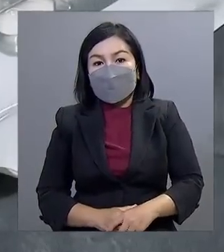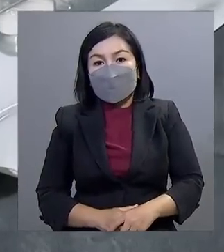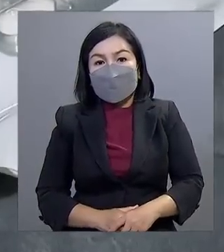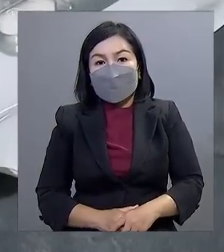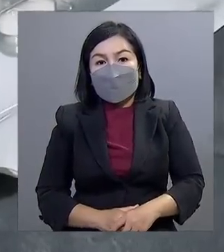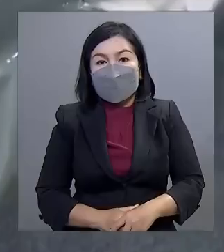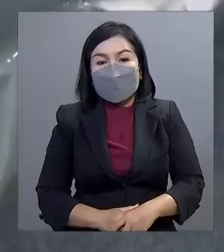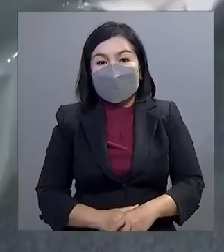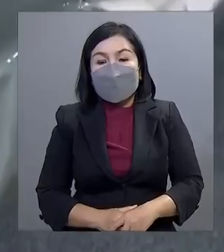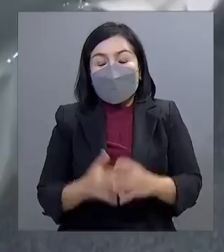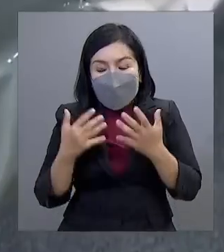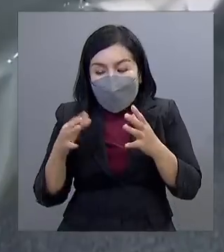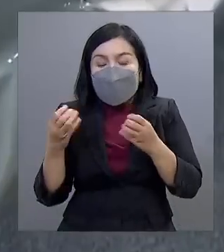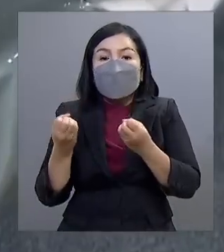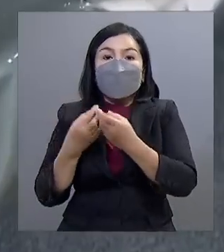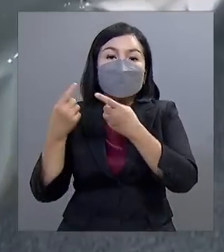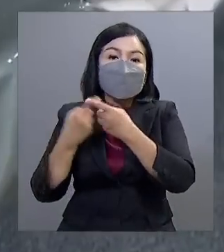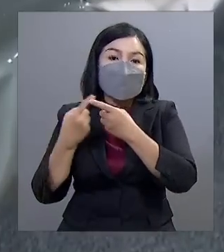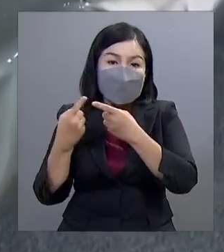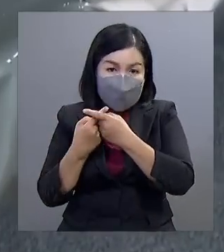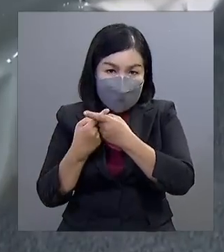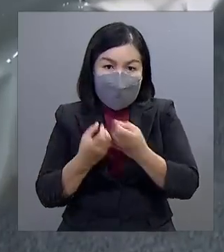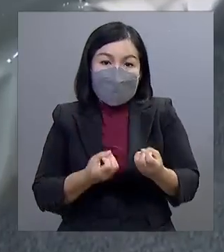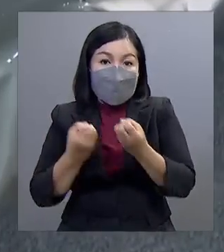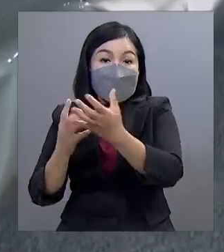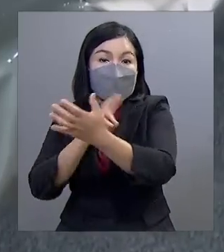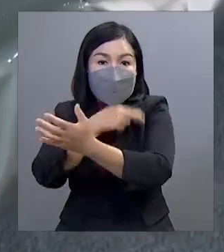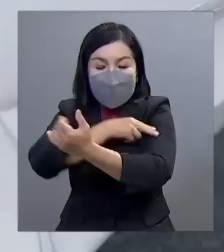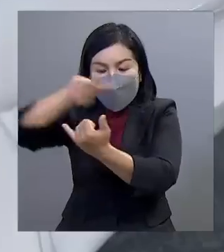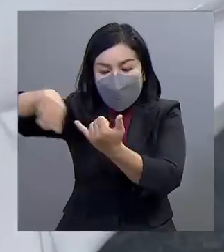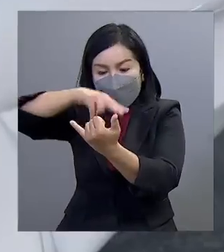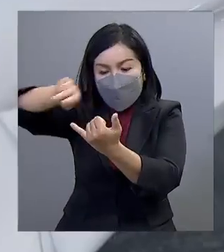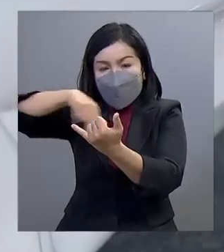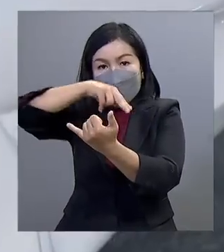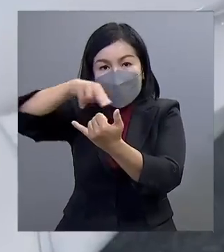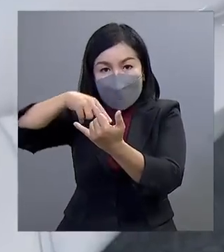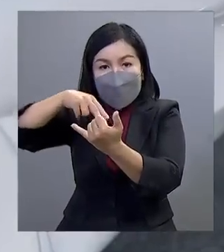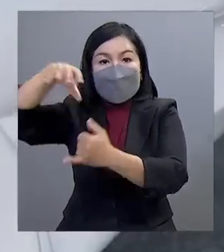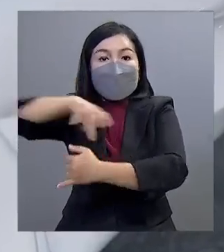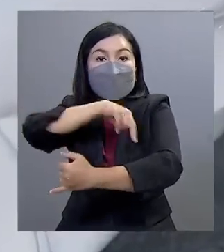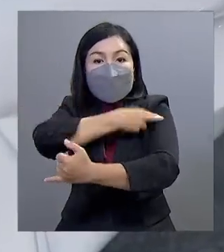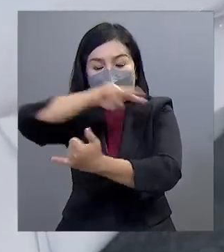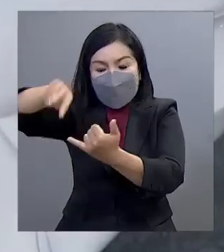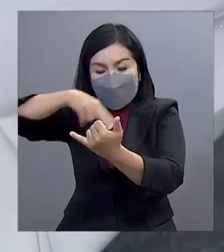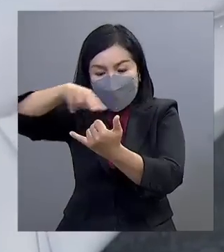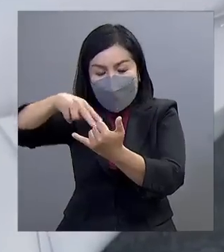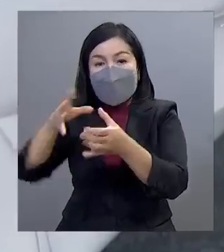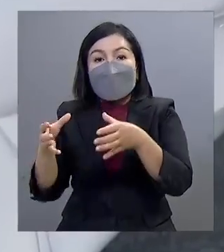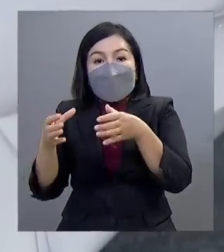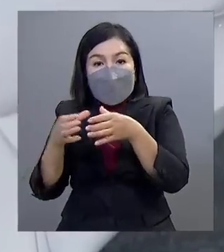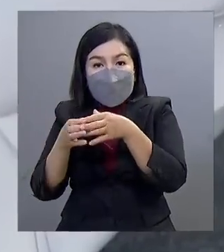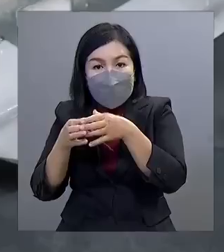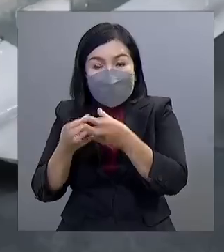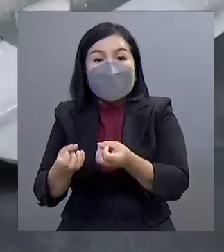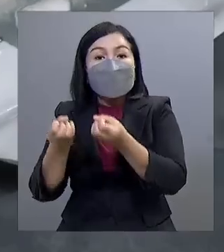การบาดเจ็บที่เกิดขึ้นนะคะทำให้เธอถูกส่งตัวไปรักษาพยาบาลที่โรงพยาบาลนะคะทางทีมกู้ภัยก็ส่งตัวมาค่ะขณะ